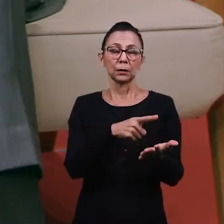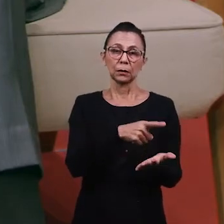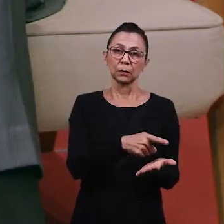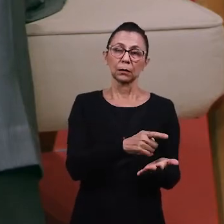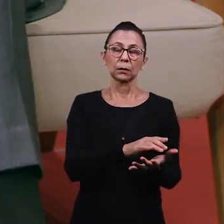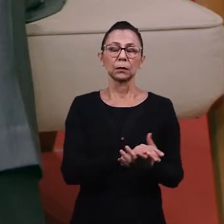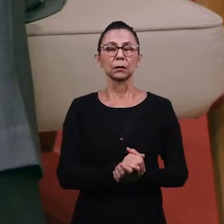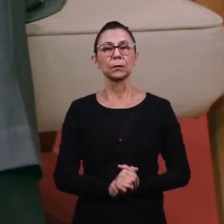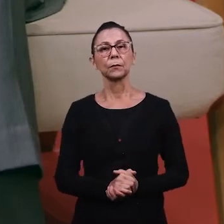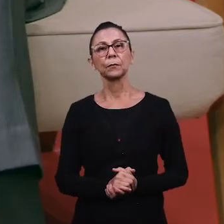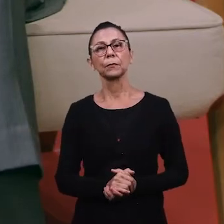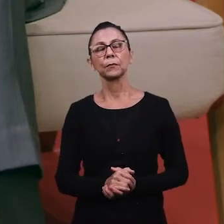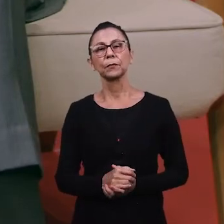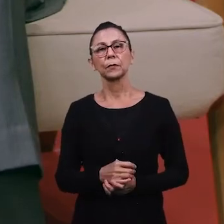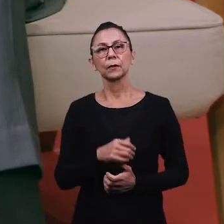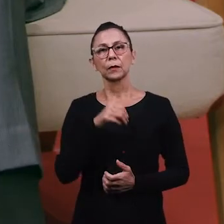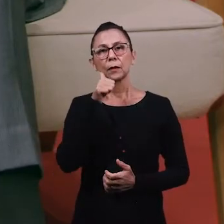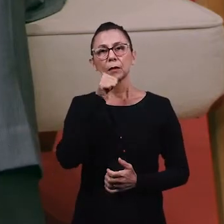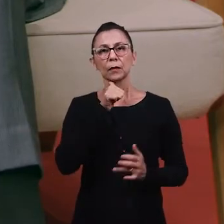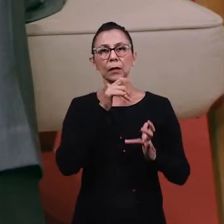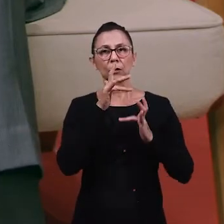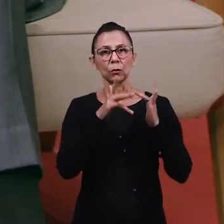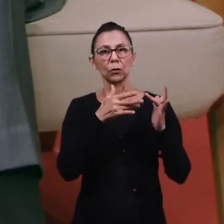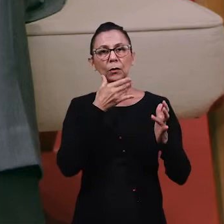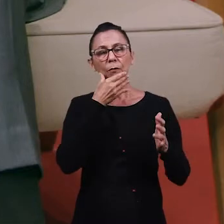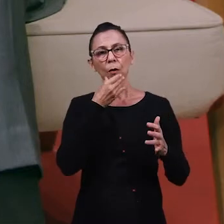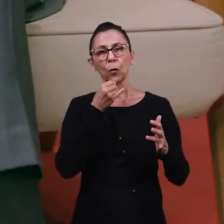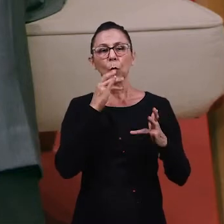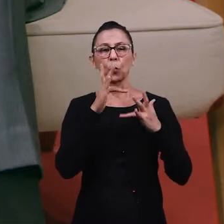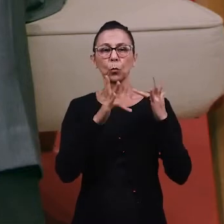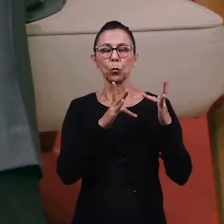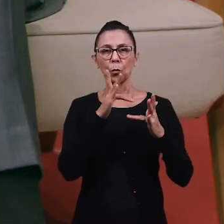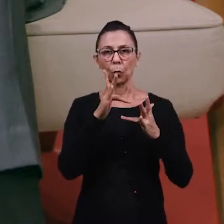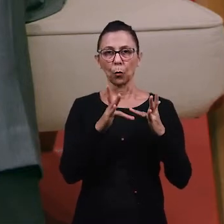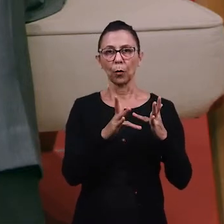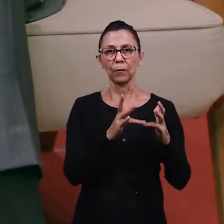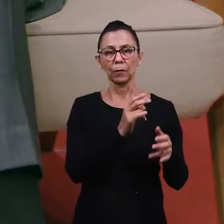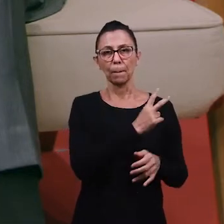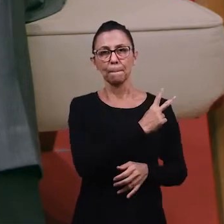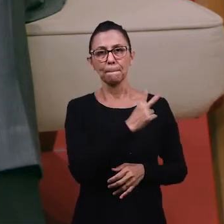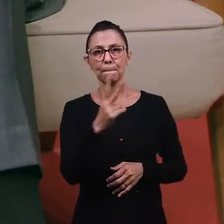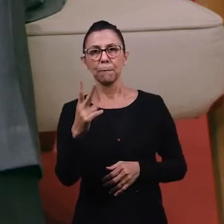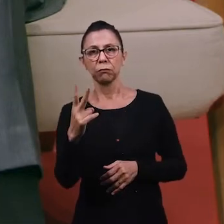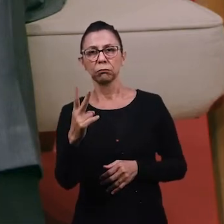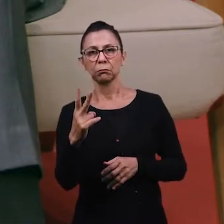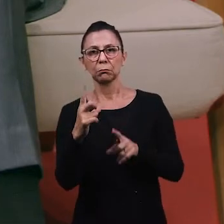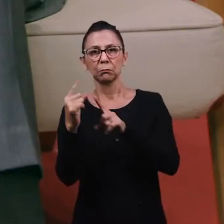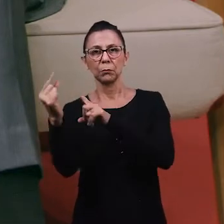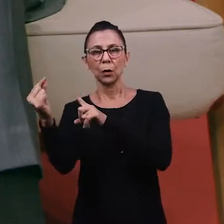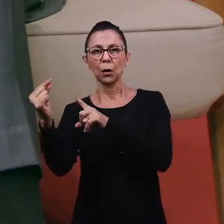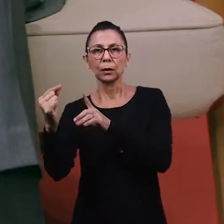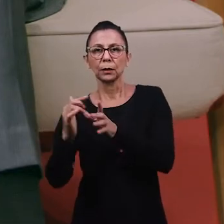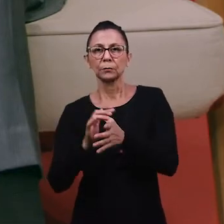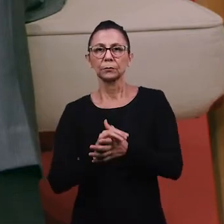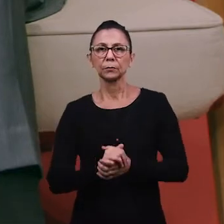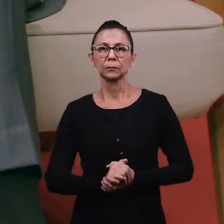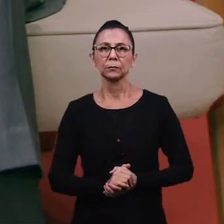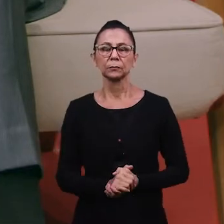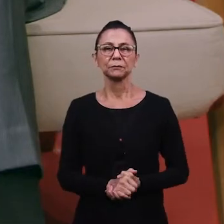Et pas de citer avec des mots seulement, mais avec la vie. Parce qu'à partir de là, il y avait un engagement. Donc la